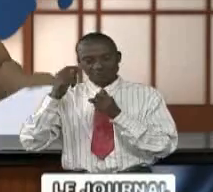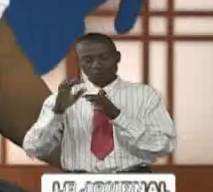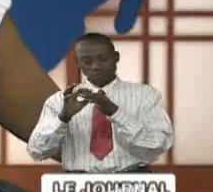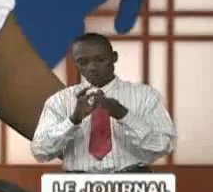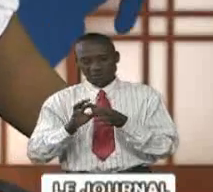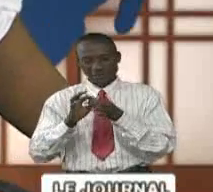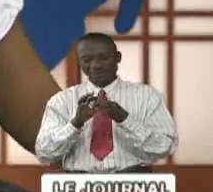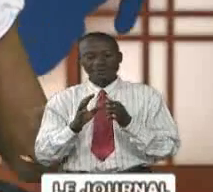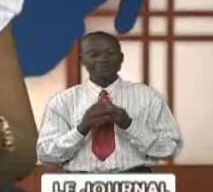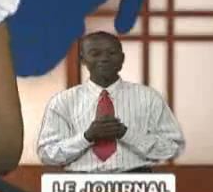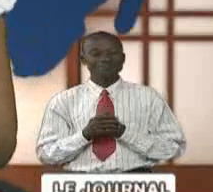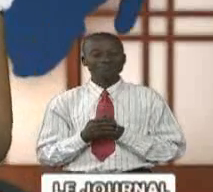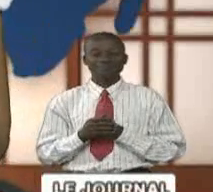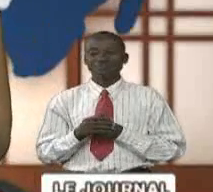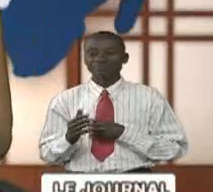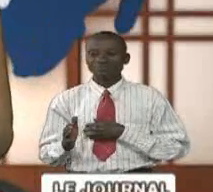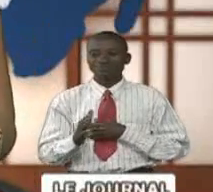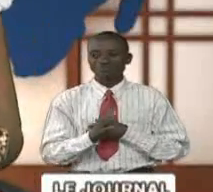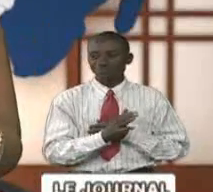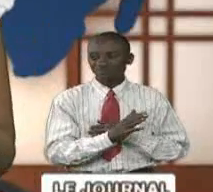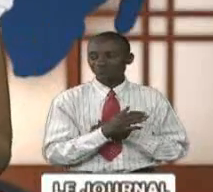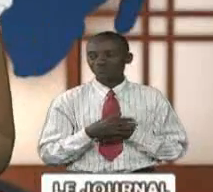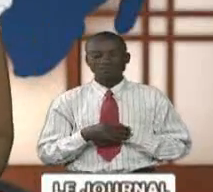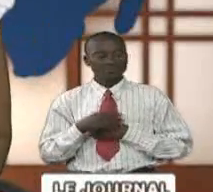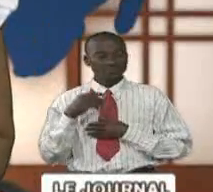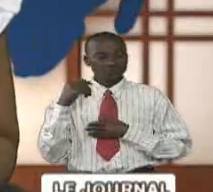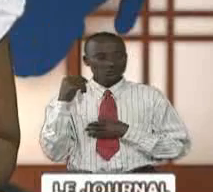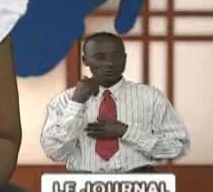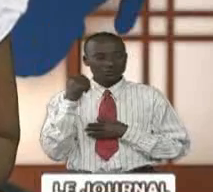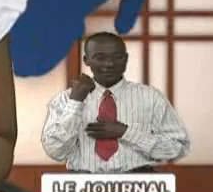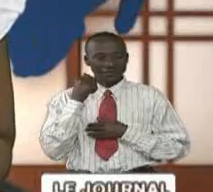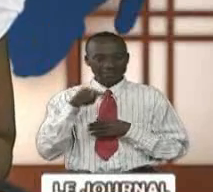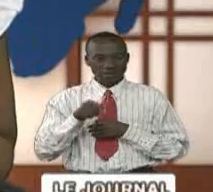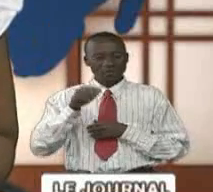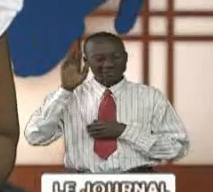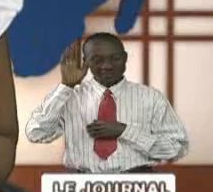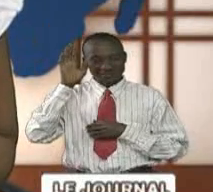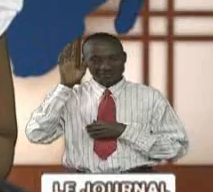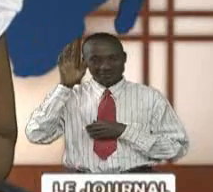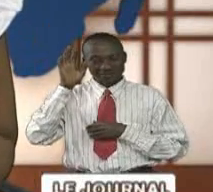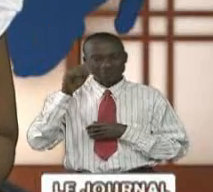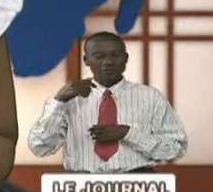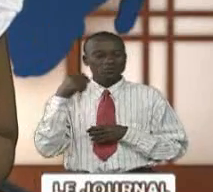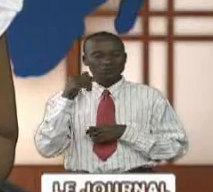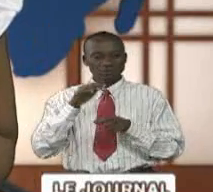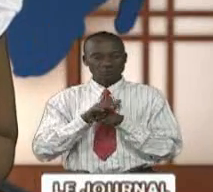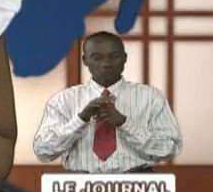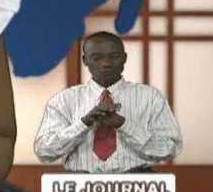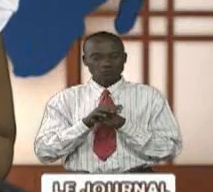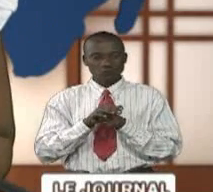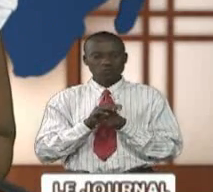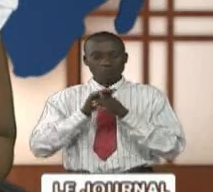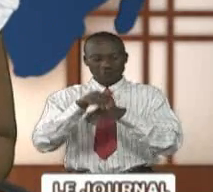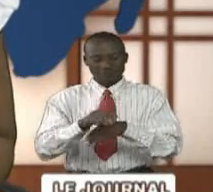solidarité. Le médecin de Kinshasa, depuis ce matin, en formation sur le renforcement des